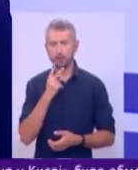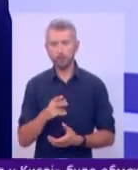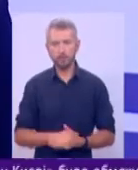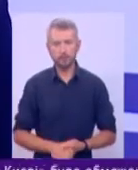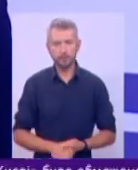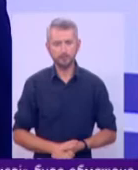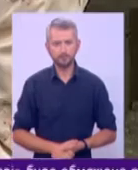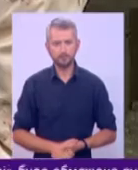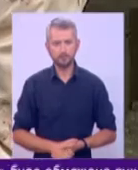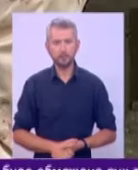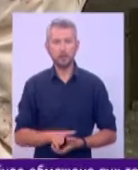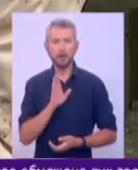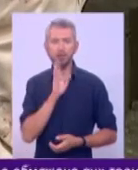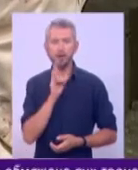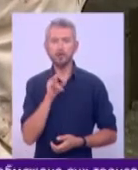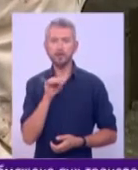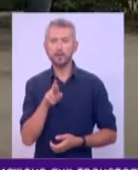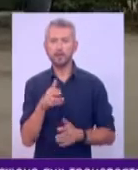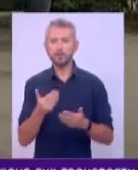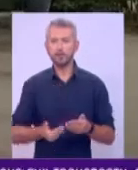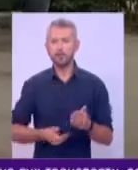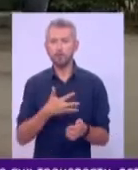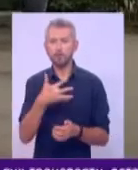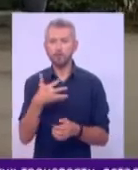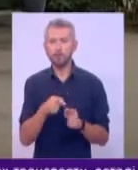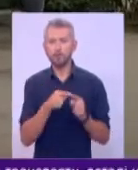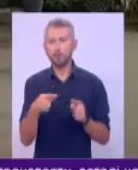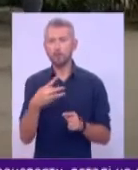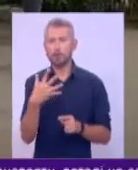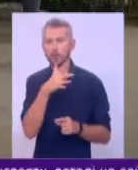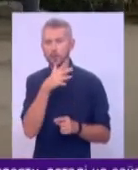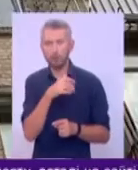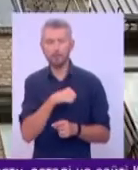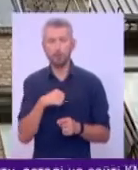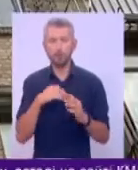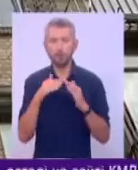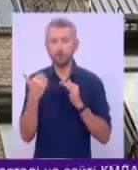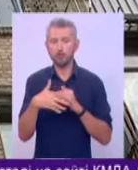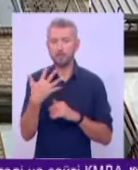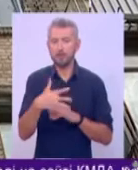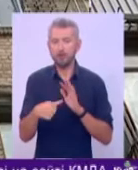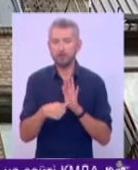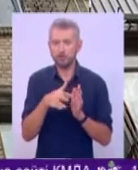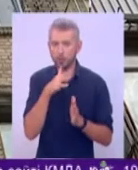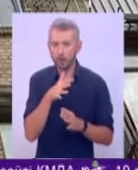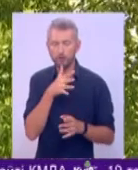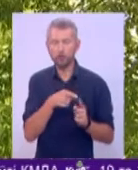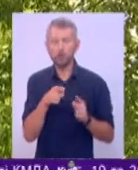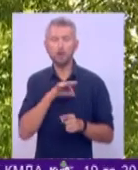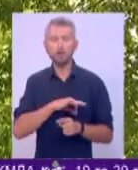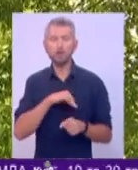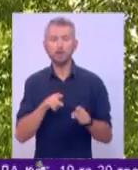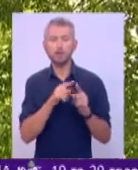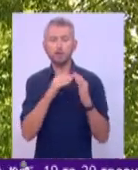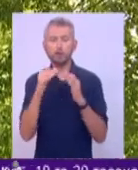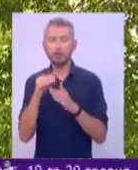подивимось. Пані Надія живе у Хрущовці протягом останніх 45 років. Самому ж будинку вже 56. Строк експлуатації таких